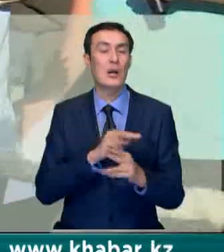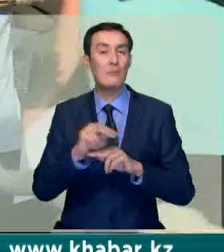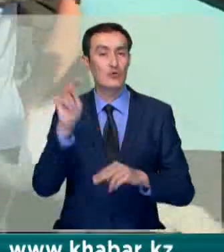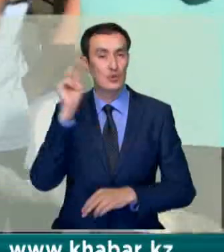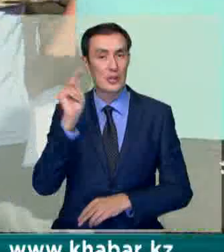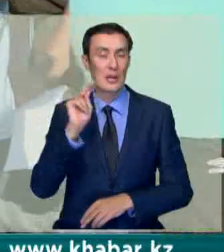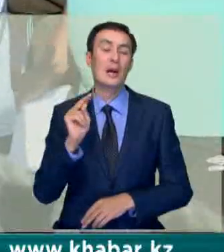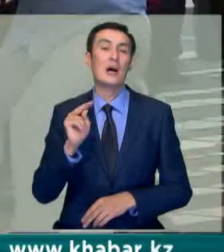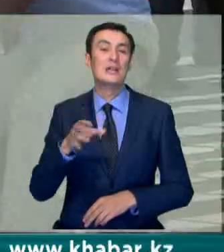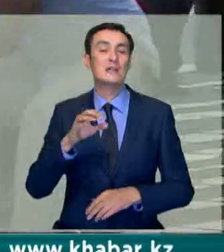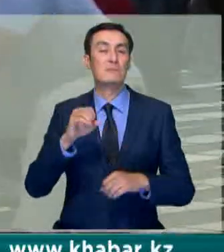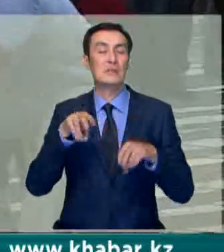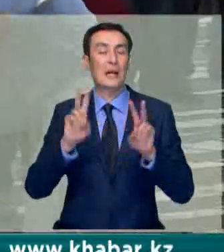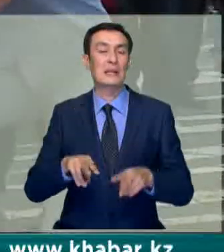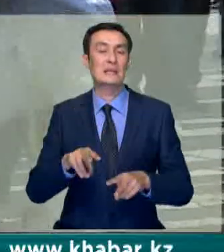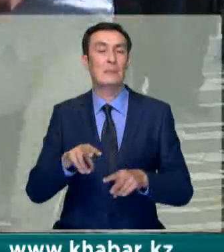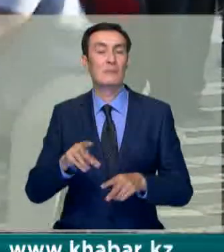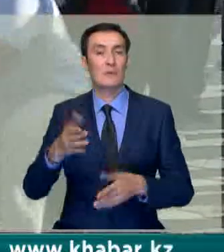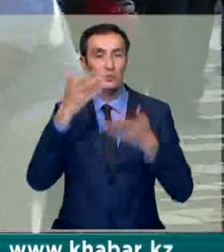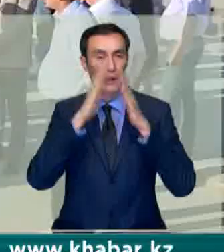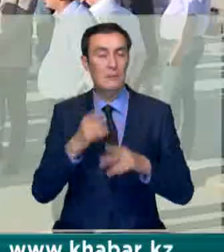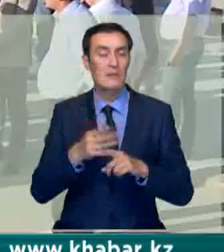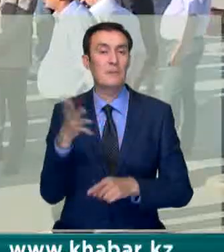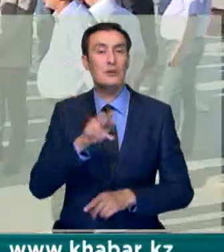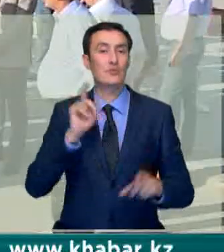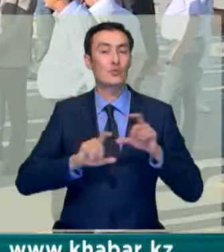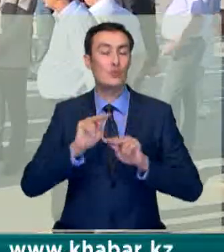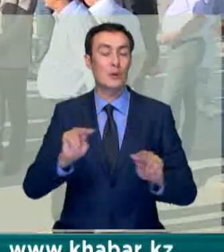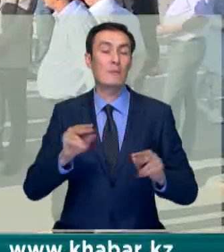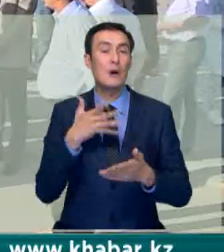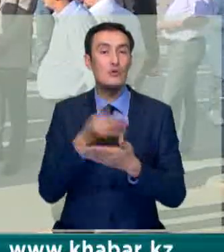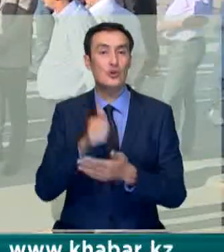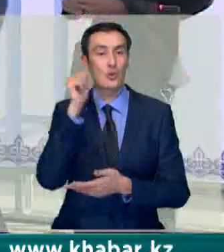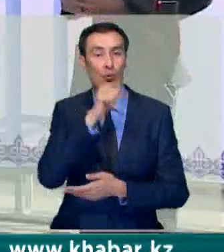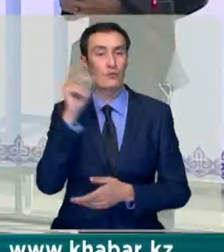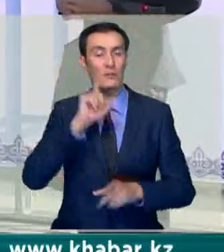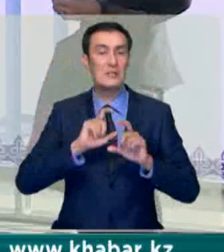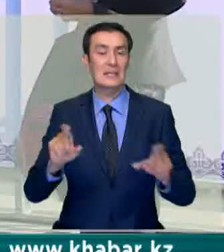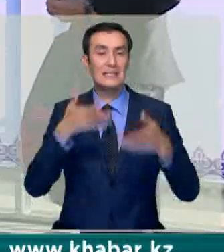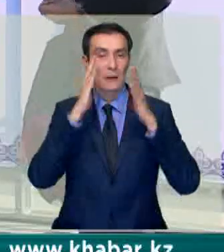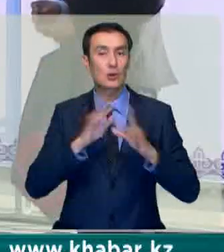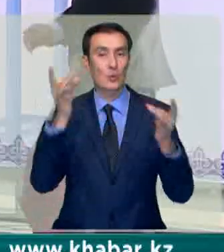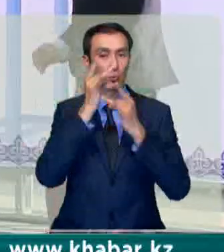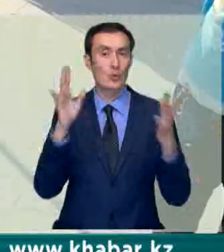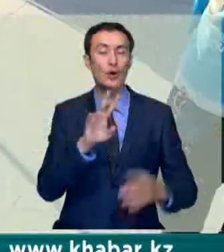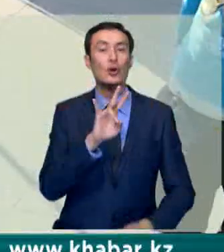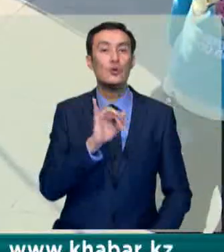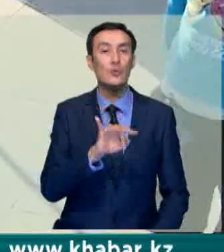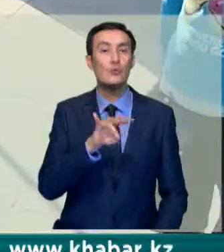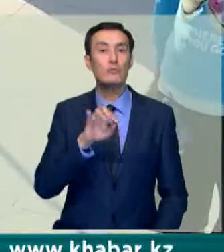обучение теологическим специальностям. Еще 5 студентам оплатили год обучения в Университете исламской культуры